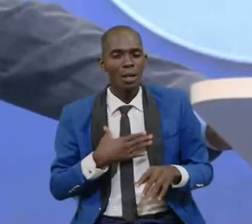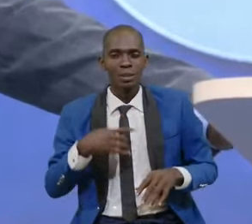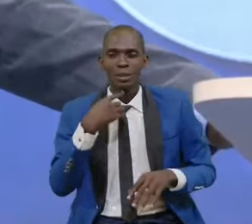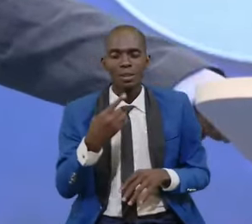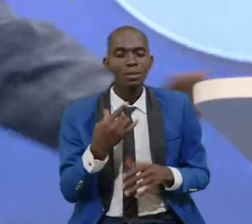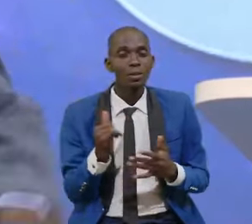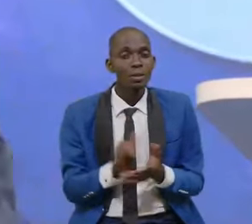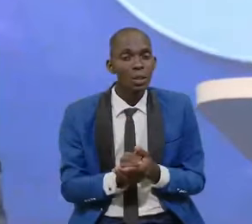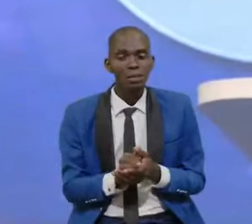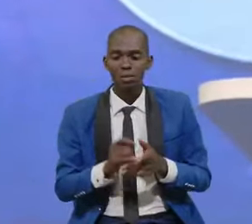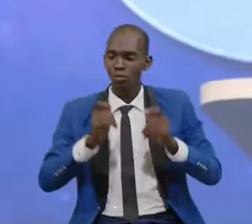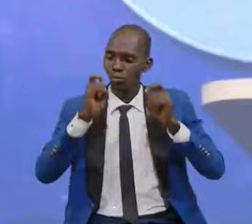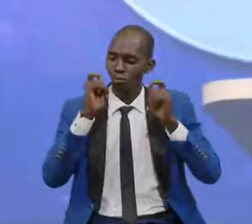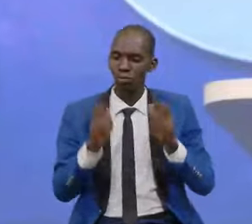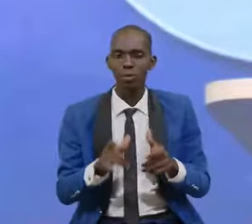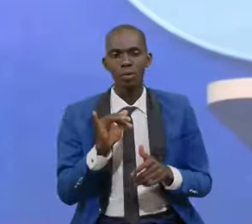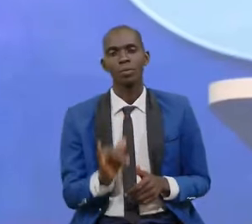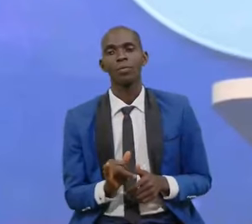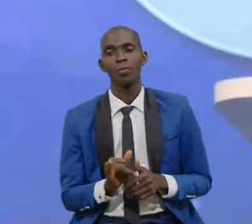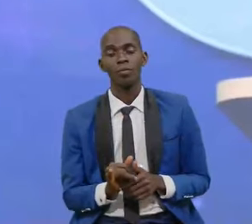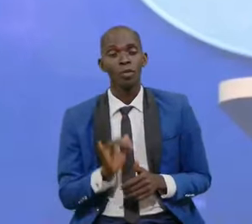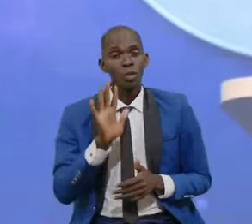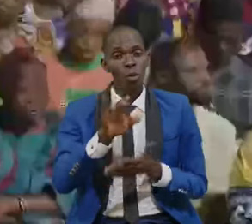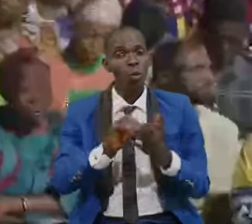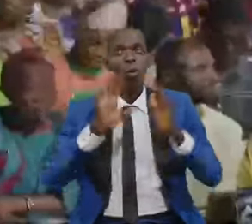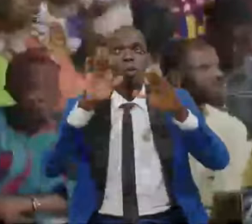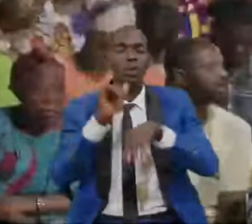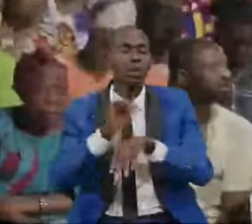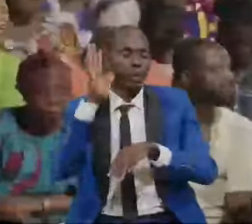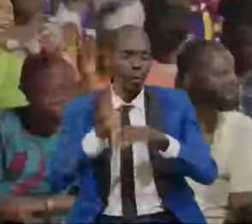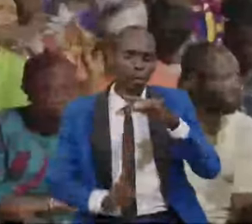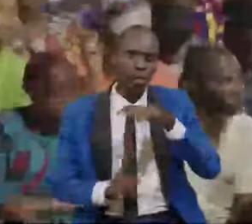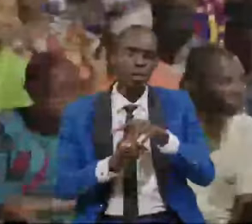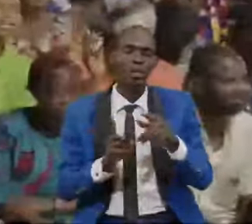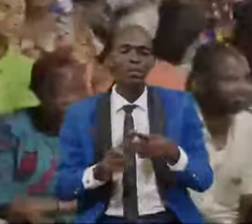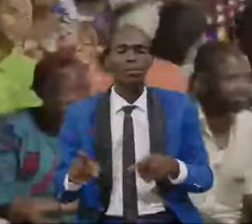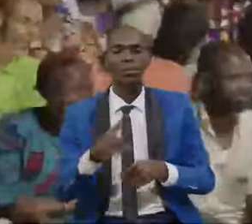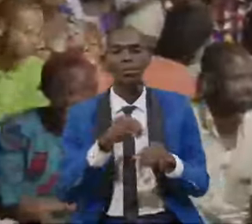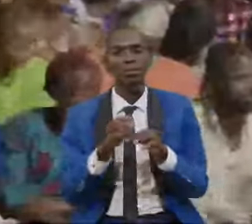encore fini leur prière. Tout à coup, ton miracle va venir aujourd'hui.